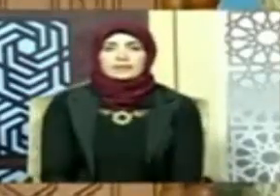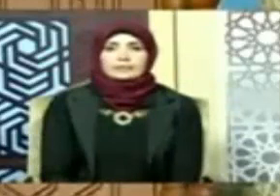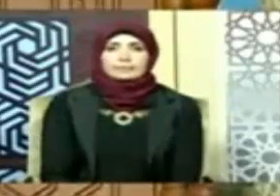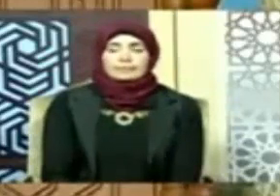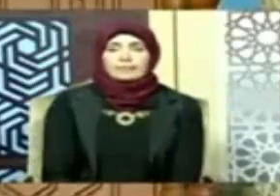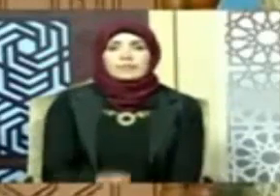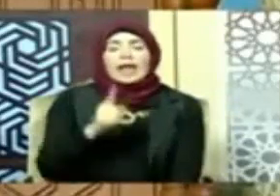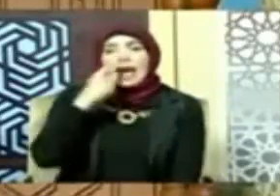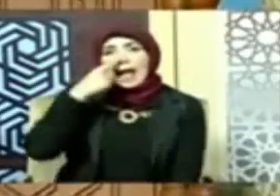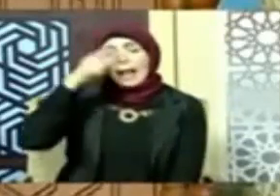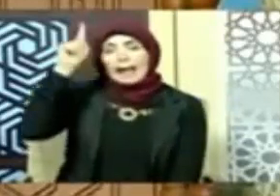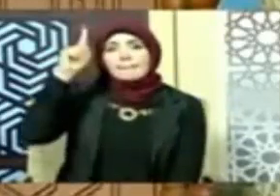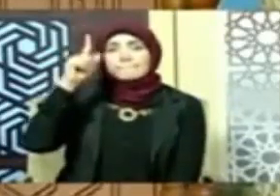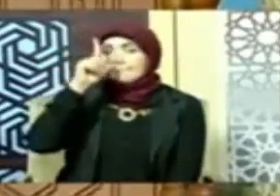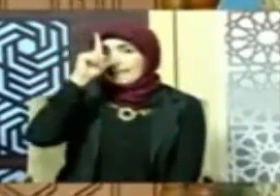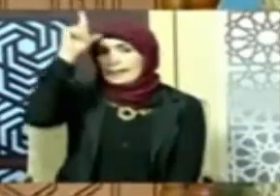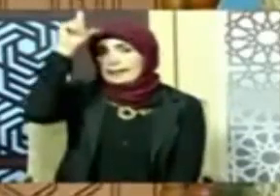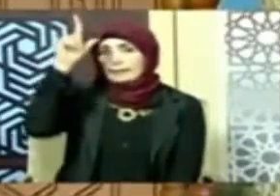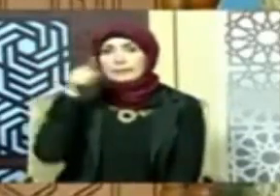والكبر